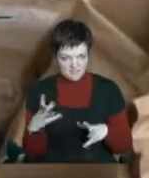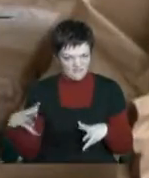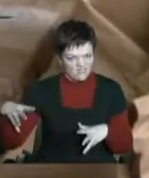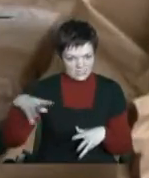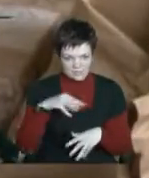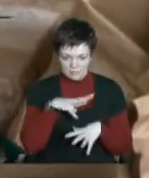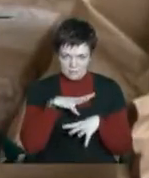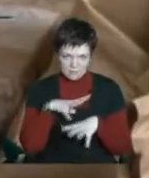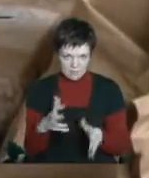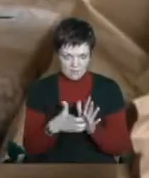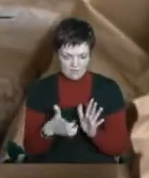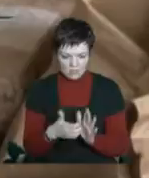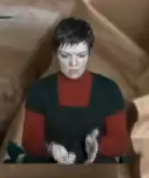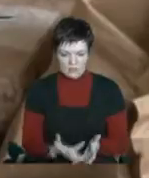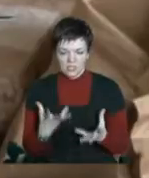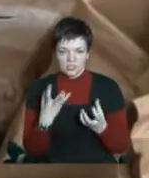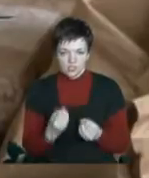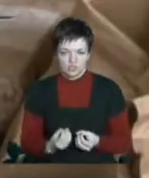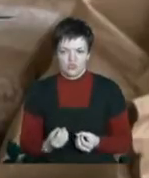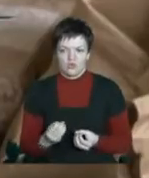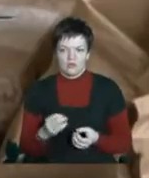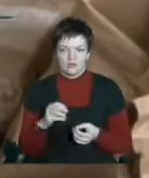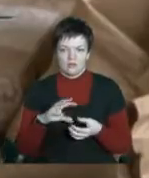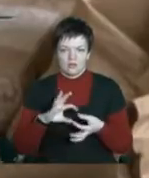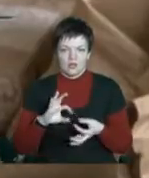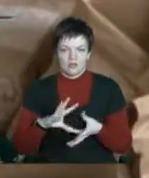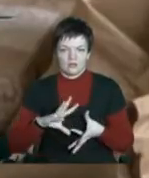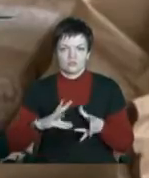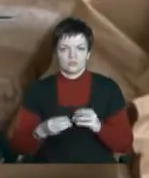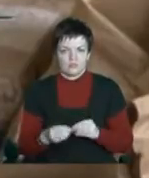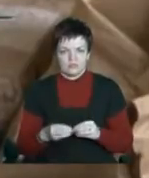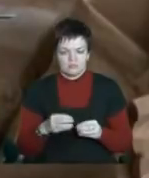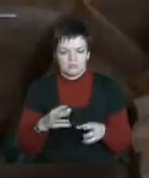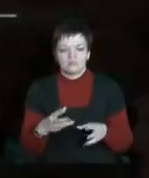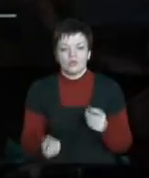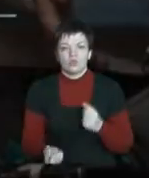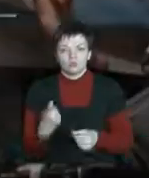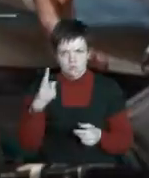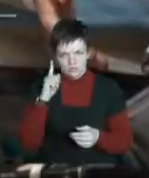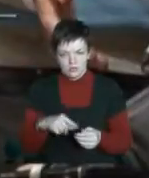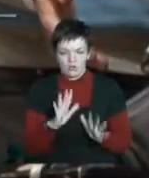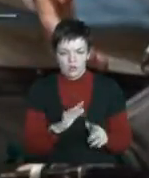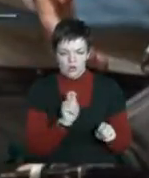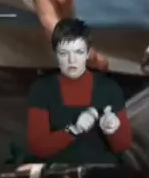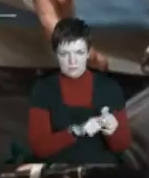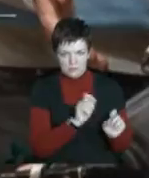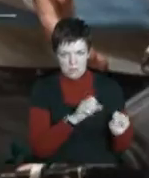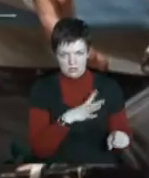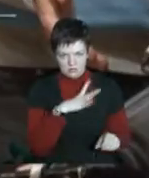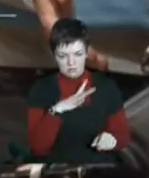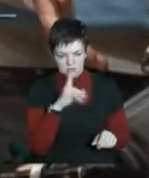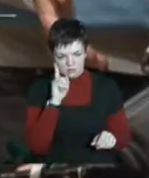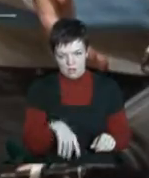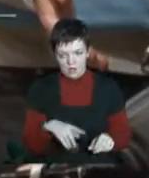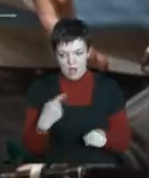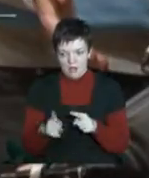участках комиссия назначила пересчет голосов, а его результаты сдала только одна участковая комиссия. В-третьих, ни один уточненный